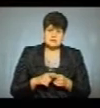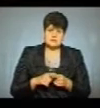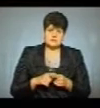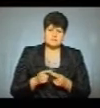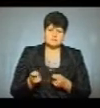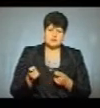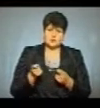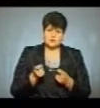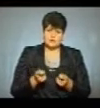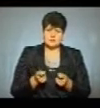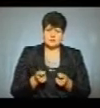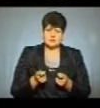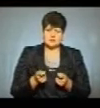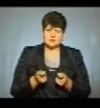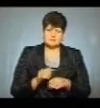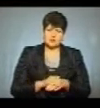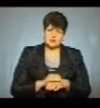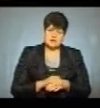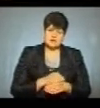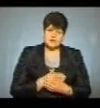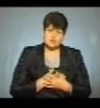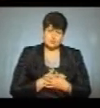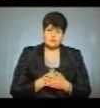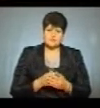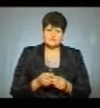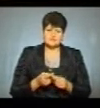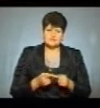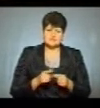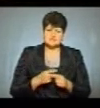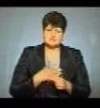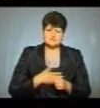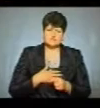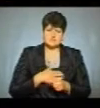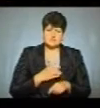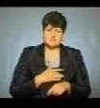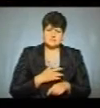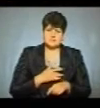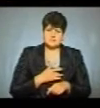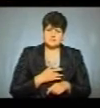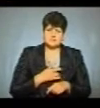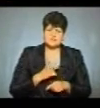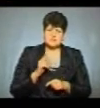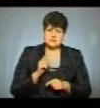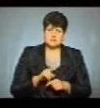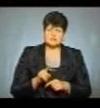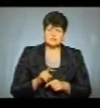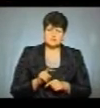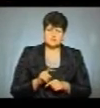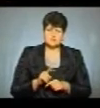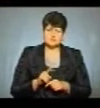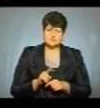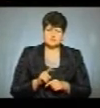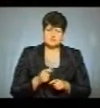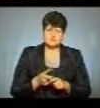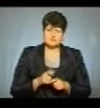для бідних добро і милосердя, і любов. Серце так дуже тривожиться, бо ви знаєте, що не дуже